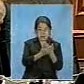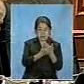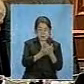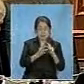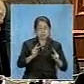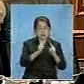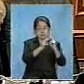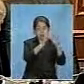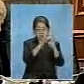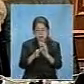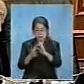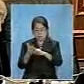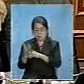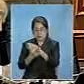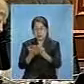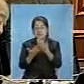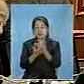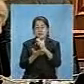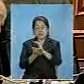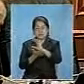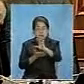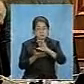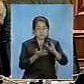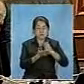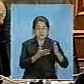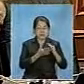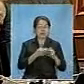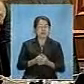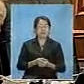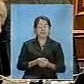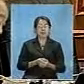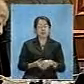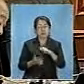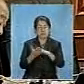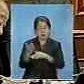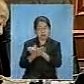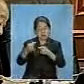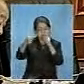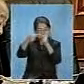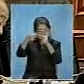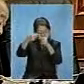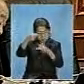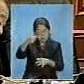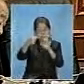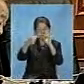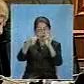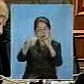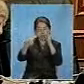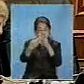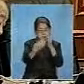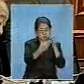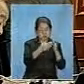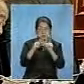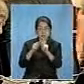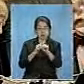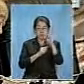างการเงินส่วนมาตรการเฉพาะด้านอีก8ด้านนะครับซึ่งรัฐบาลก็ไม่ได้เพียง